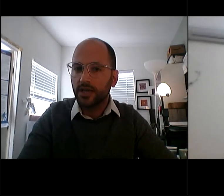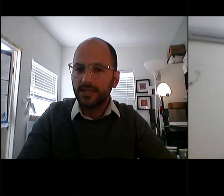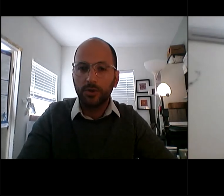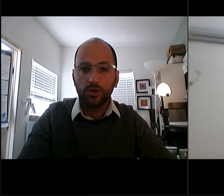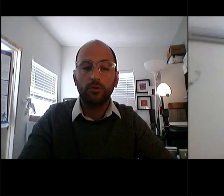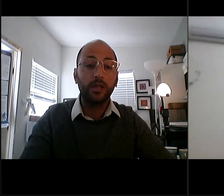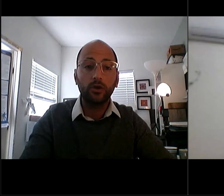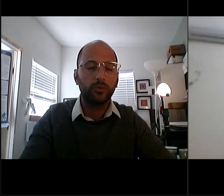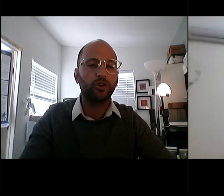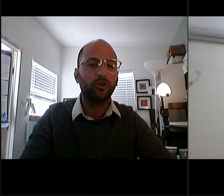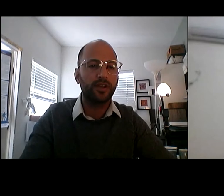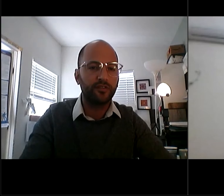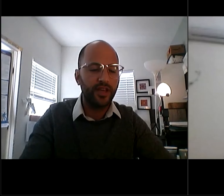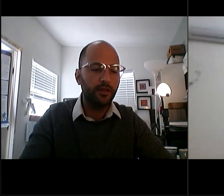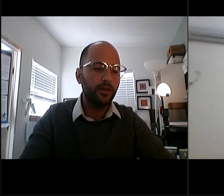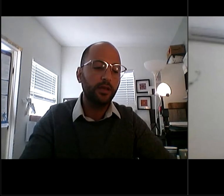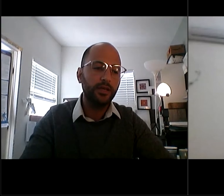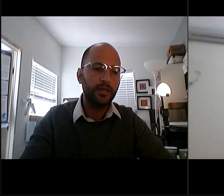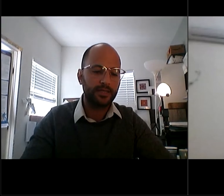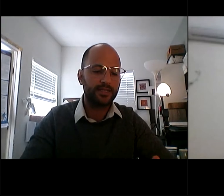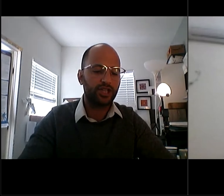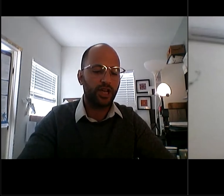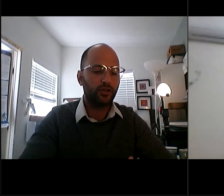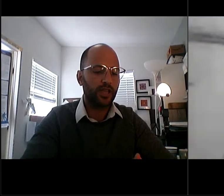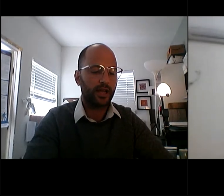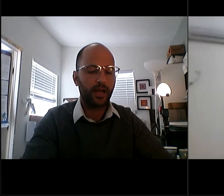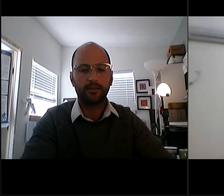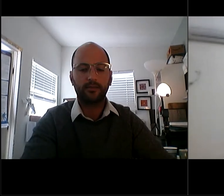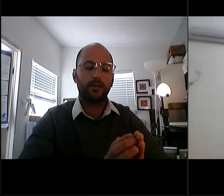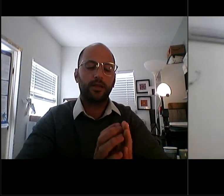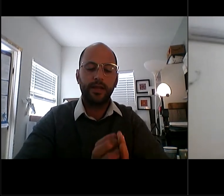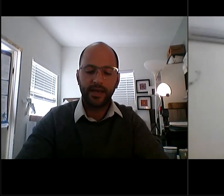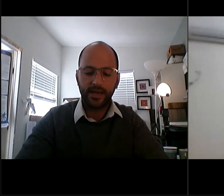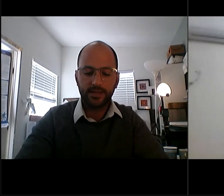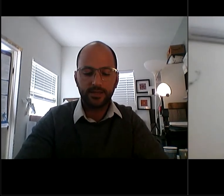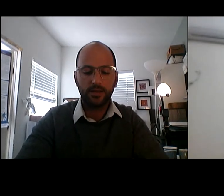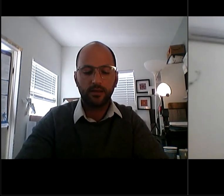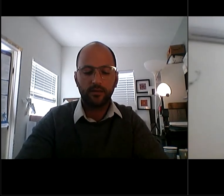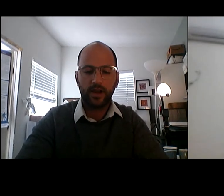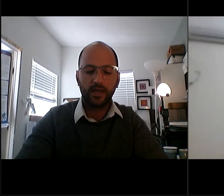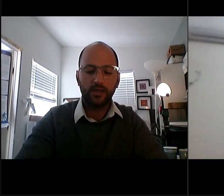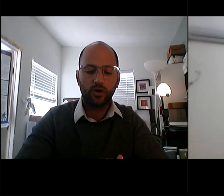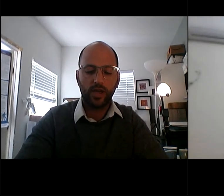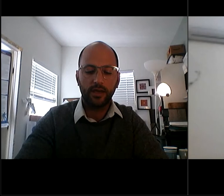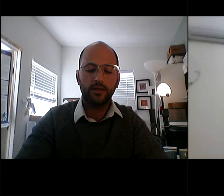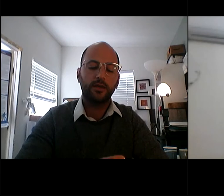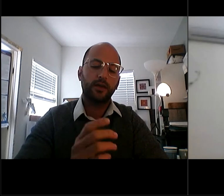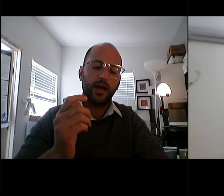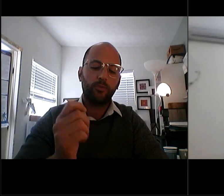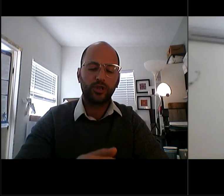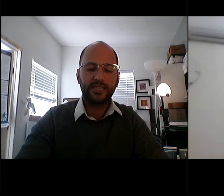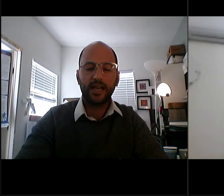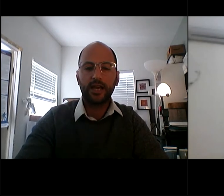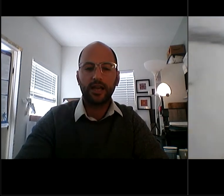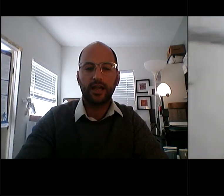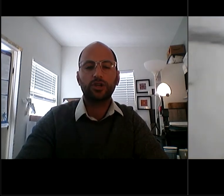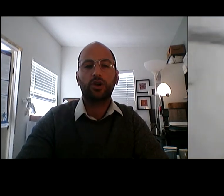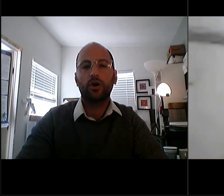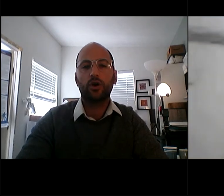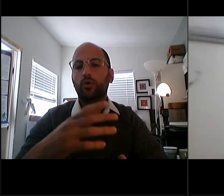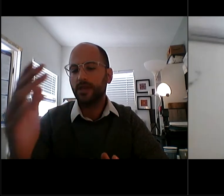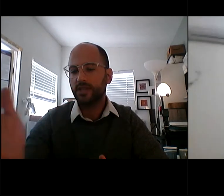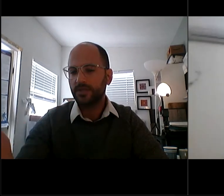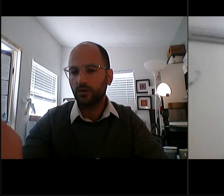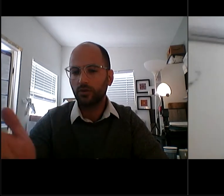יש לי יתרון יחסי בתור מנטור, בתור מלווה, זה שאני יודע לקחת נכס ולהגיד אוקיי, הפוטנציאל